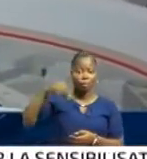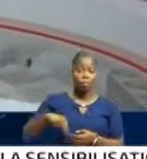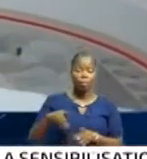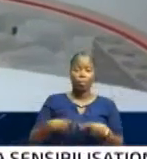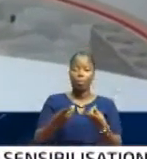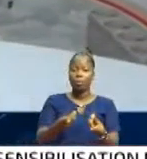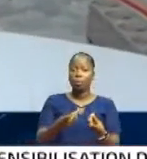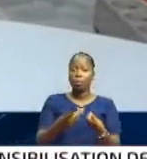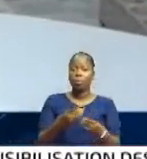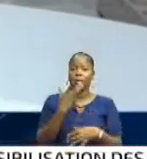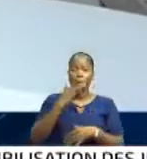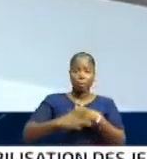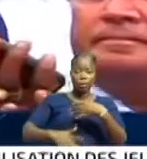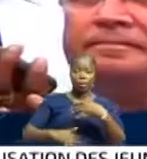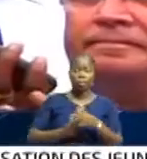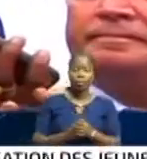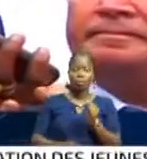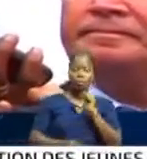sang